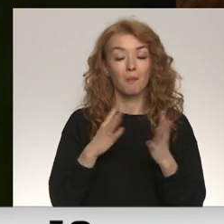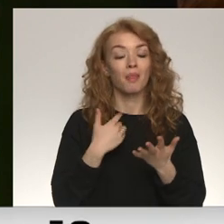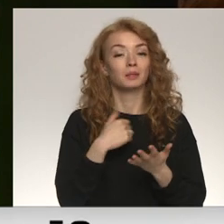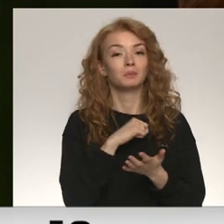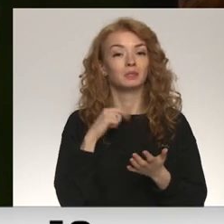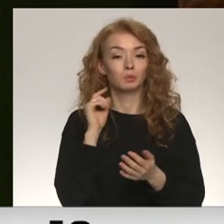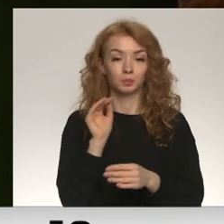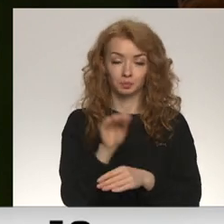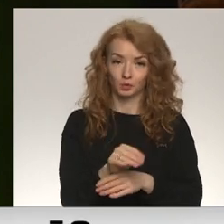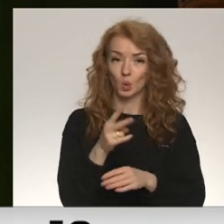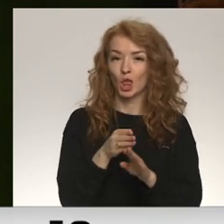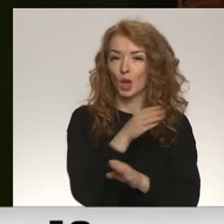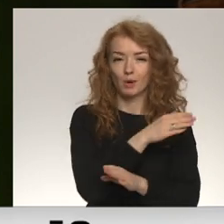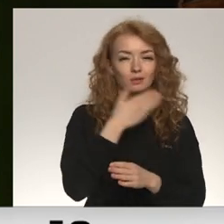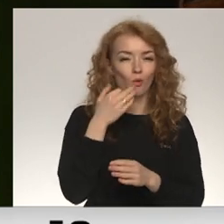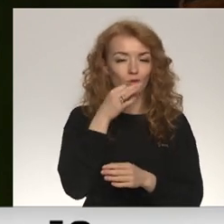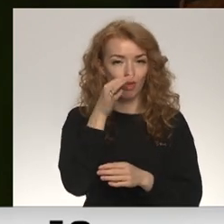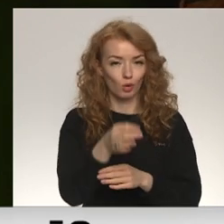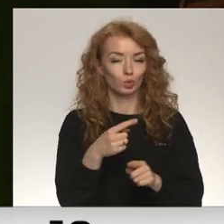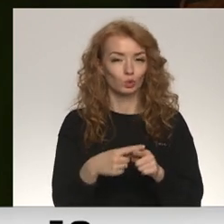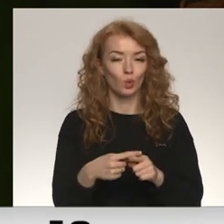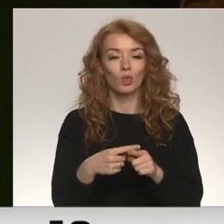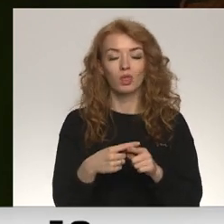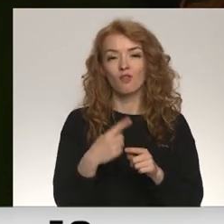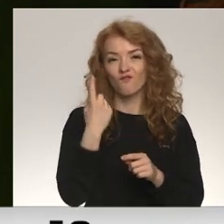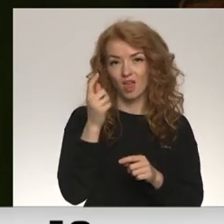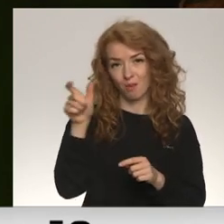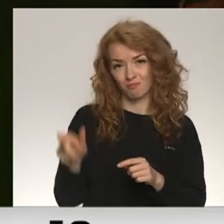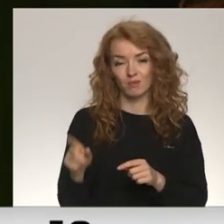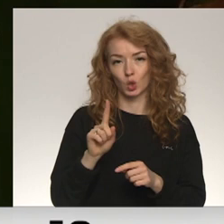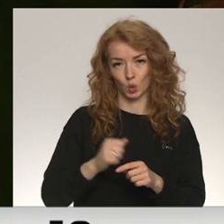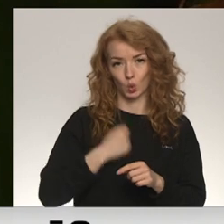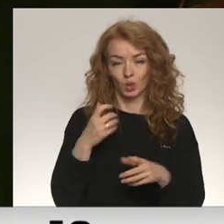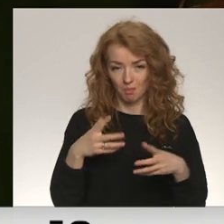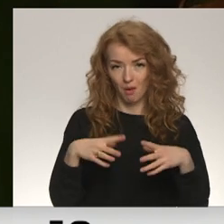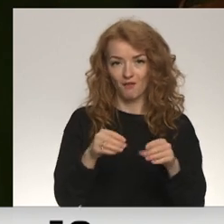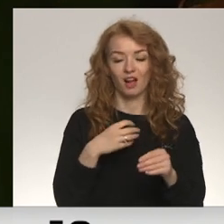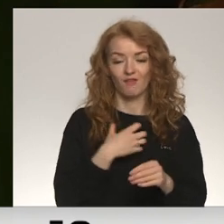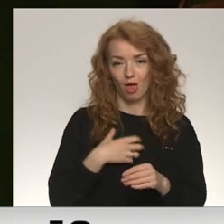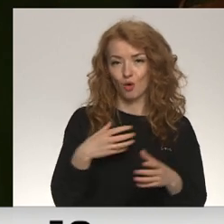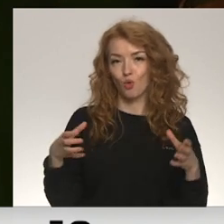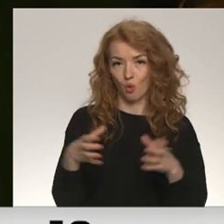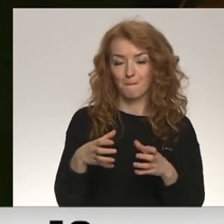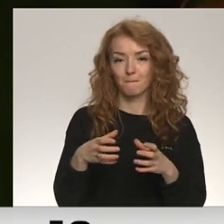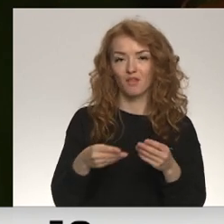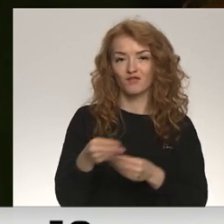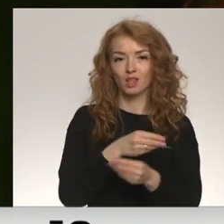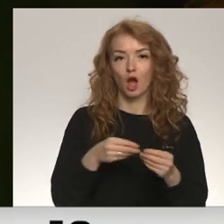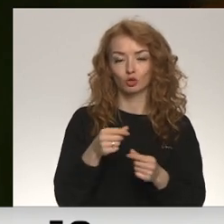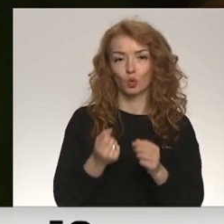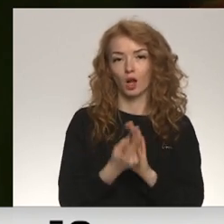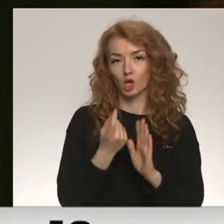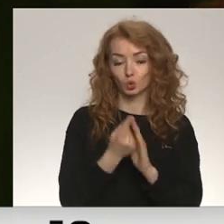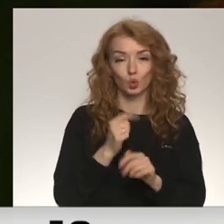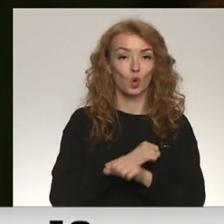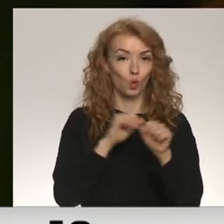no sevis, kas iepriekš nav izskanējis un ko vienam paveikt ir grūti, tas ir finanšu resursu